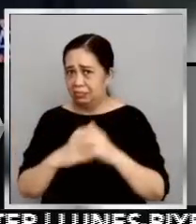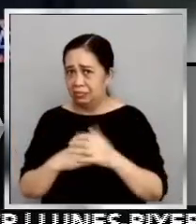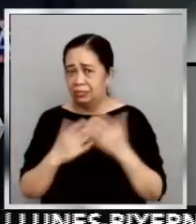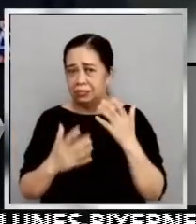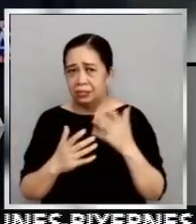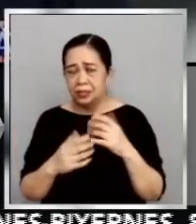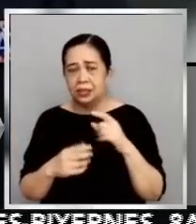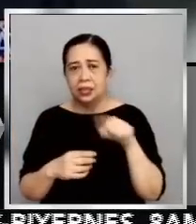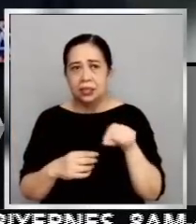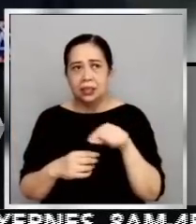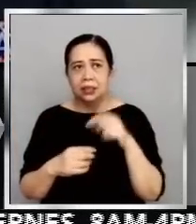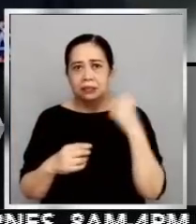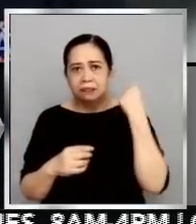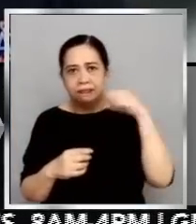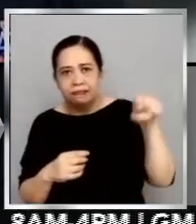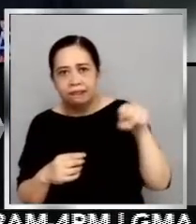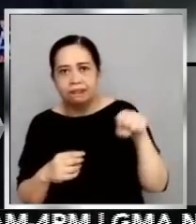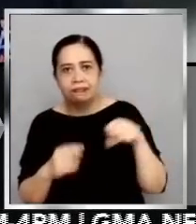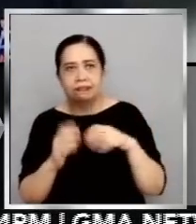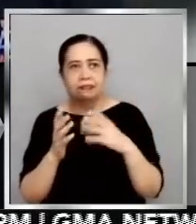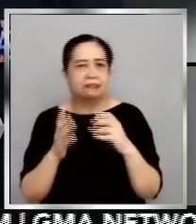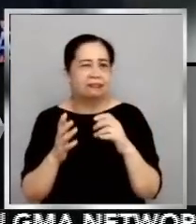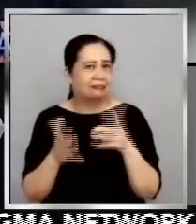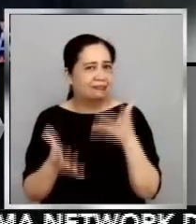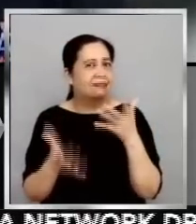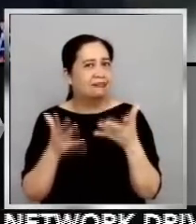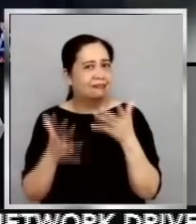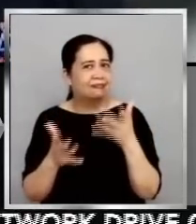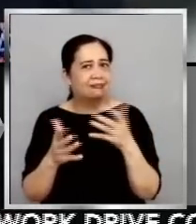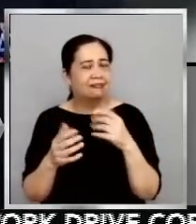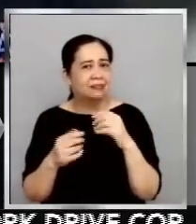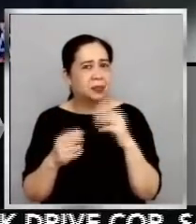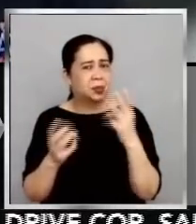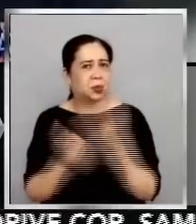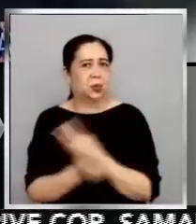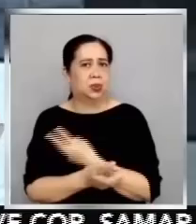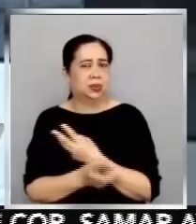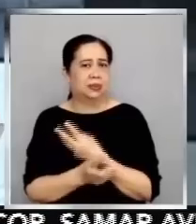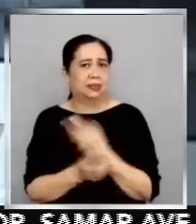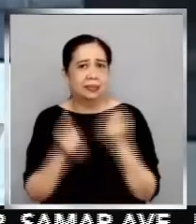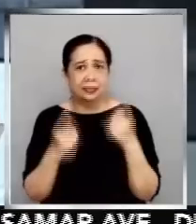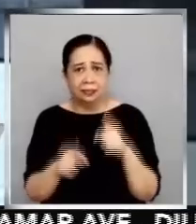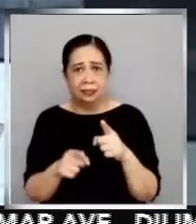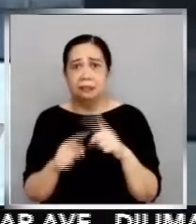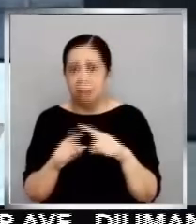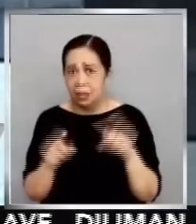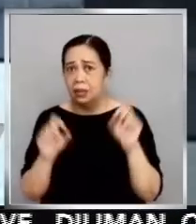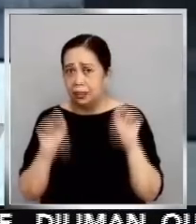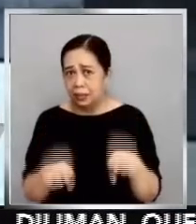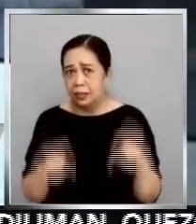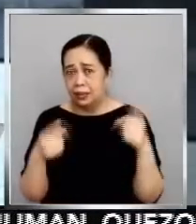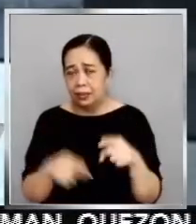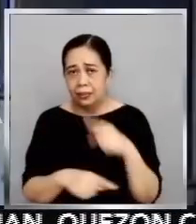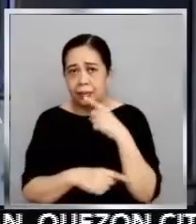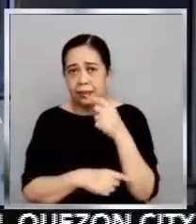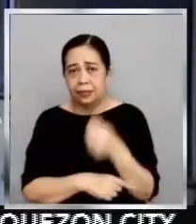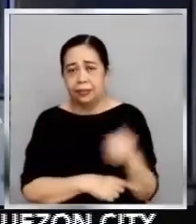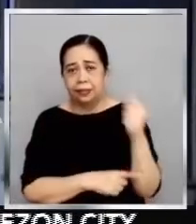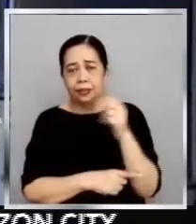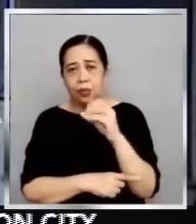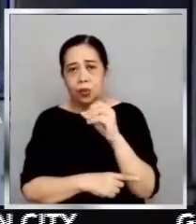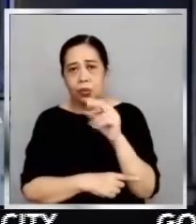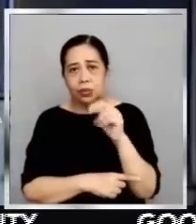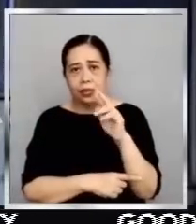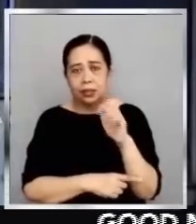po yung hindi magandang kahantungan pero maaaring mangyari. Sabi ng pinuno ng Occidental Mindoro